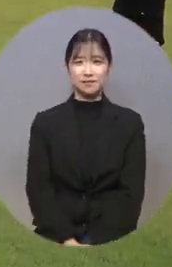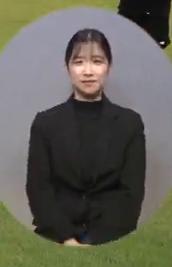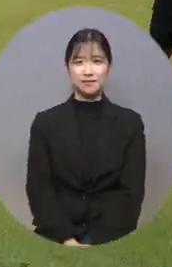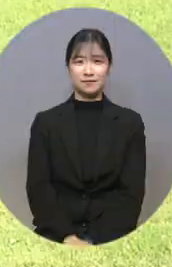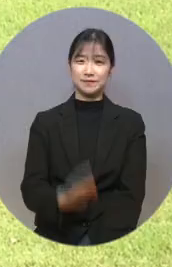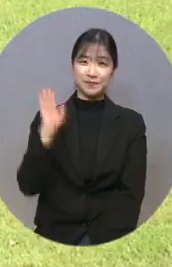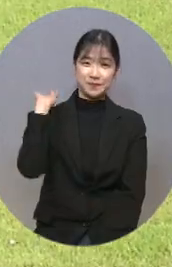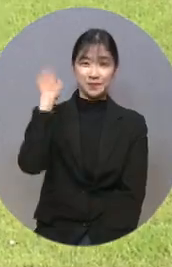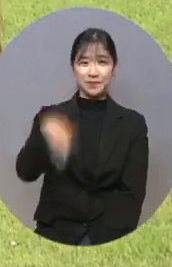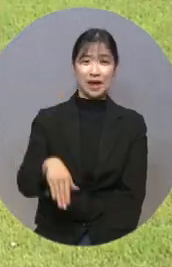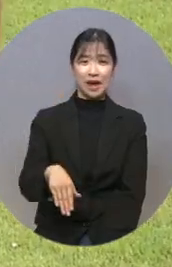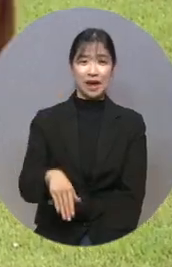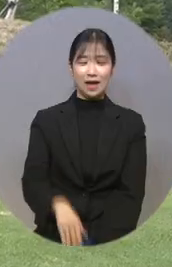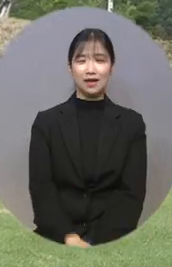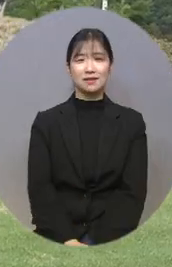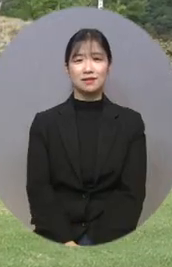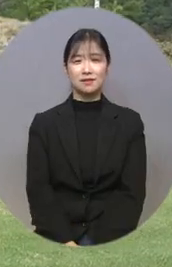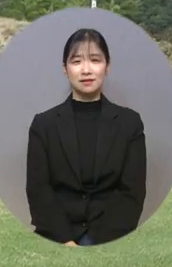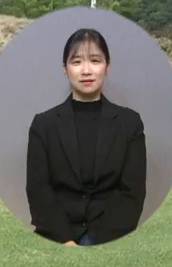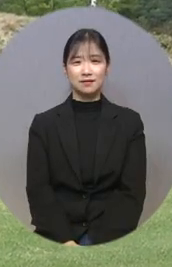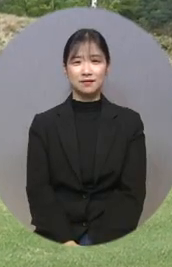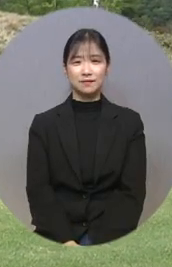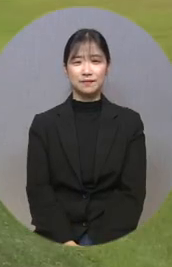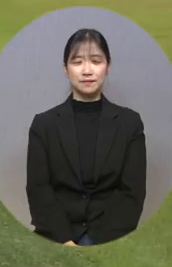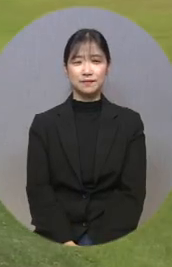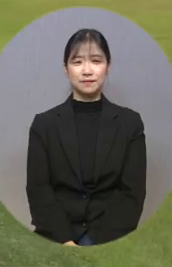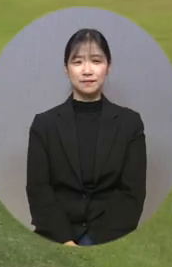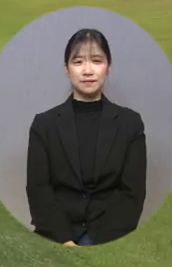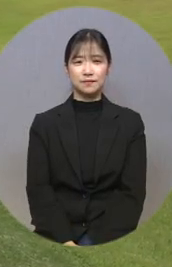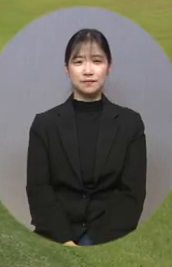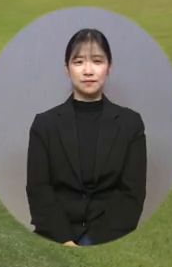갑니다. 두둥 두둥. 두둥 두둥.